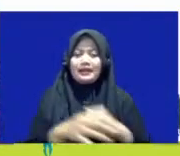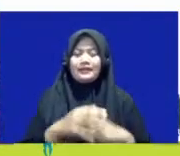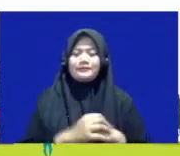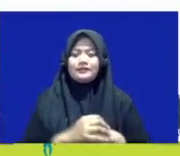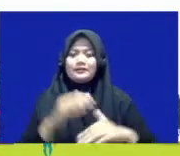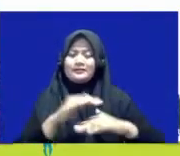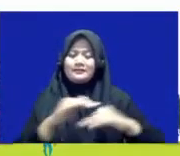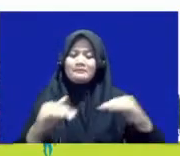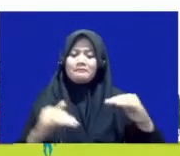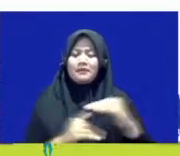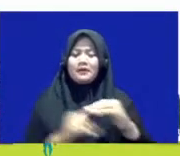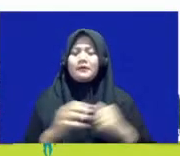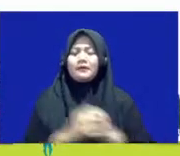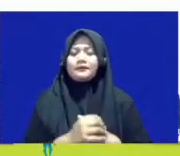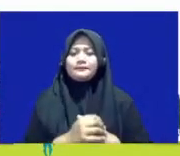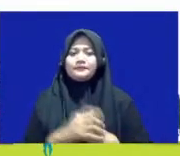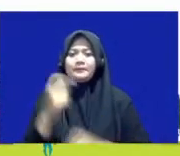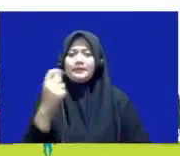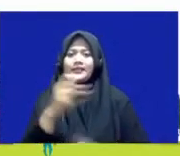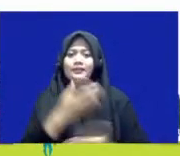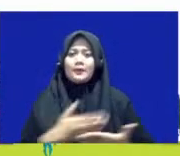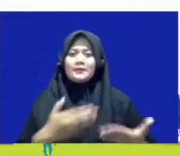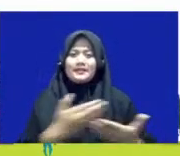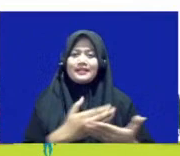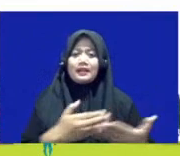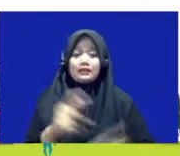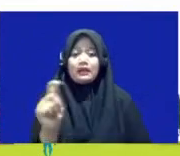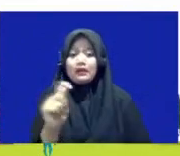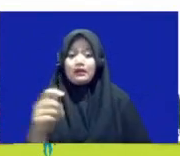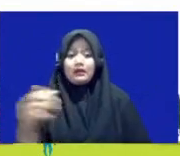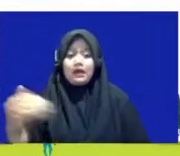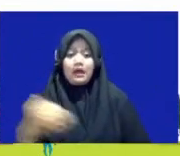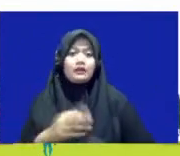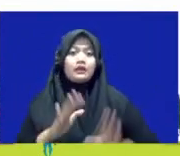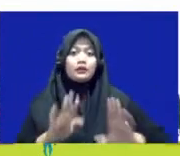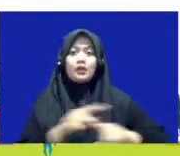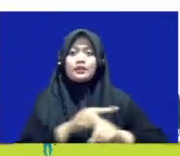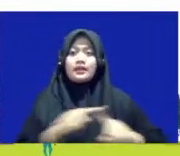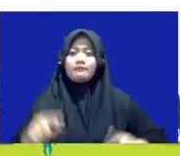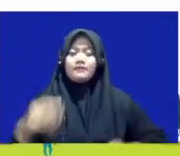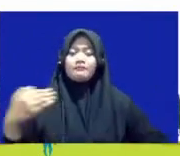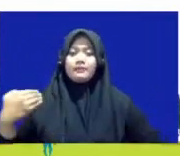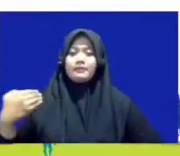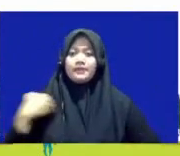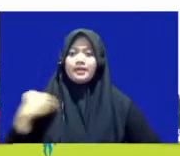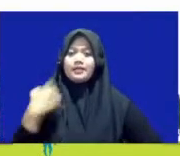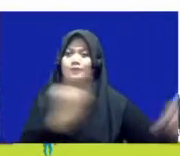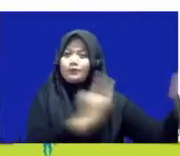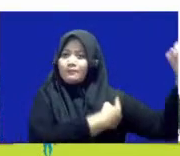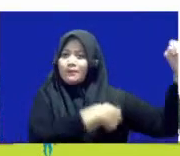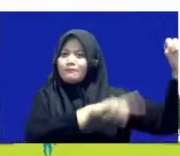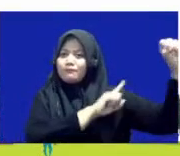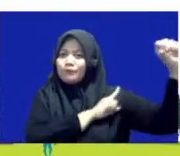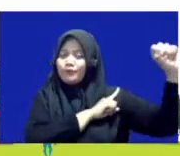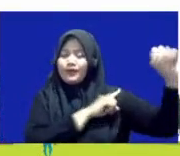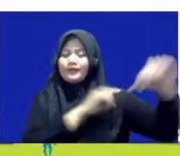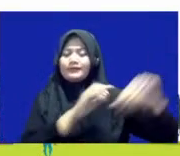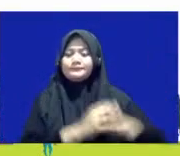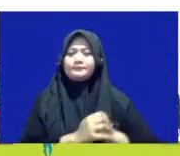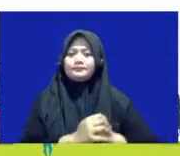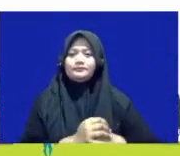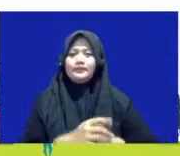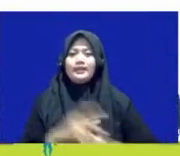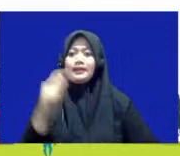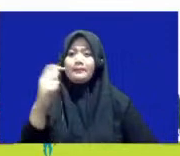Tagana tidak serta-merta hadir ke lapangan, tapi harus memiliki kemampuan. Disitulah Kementerian